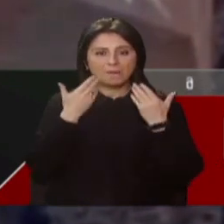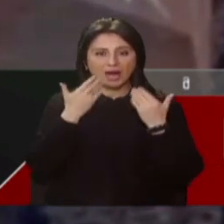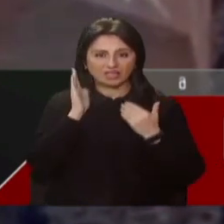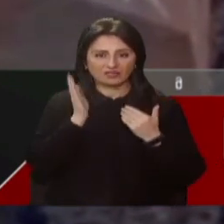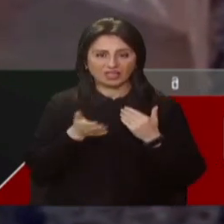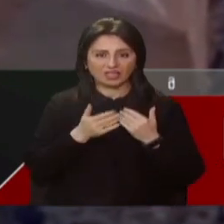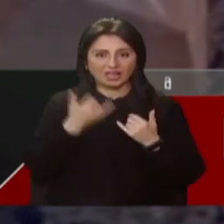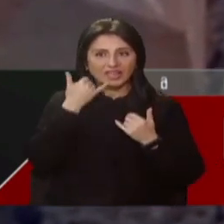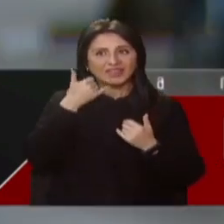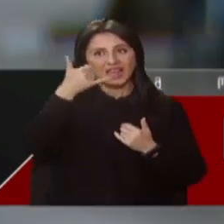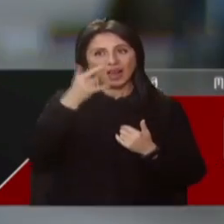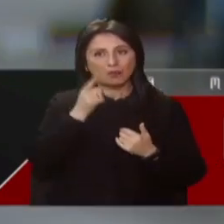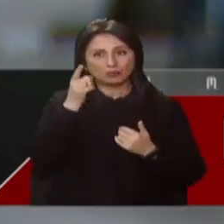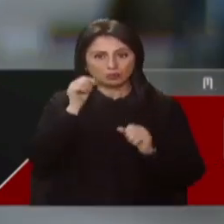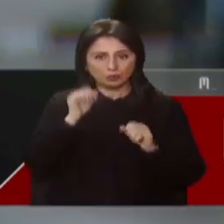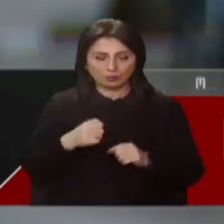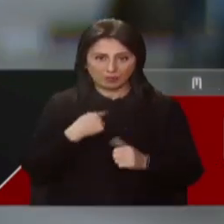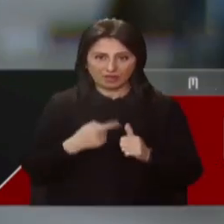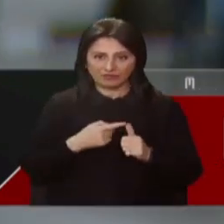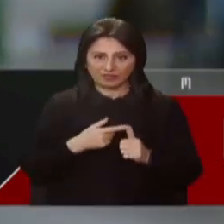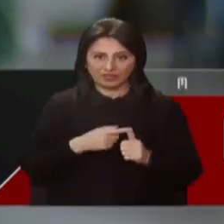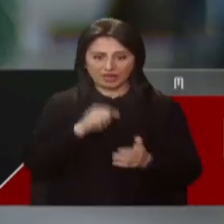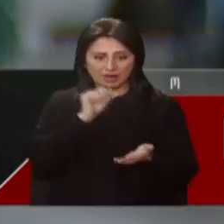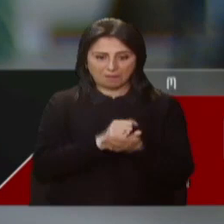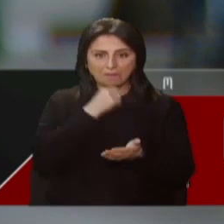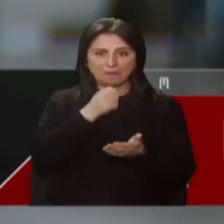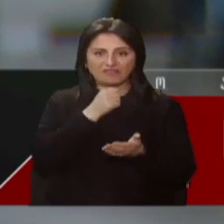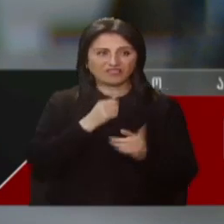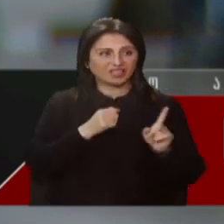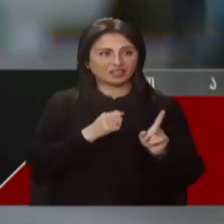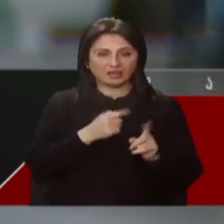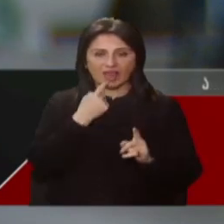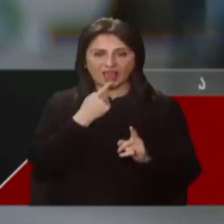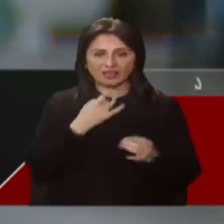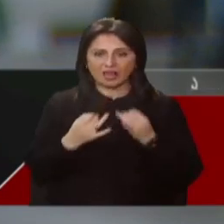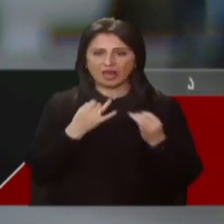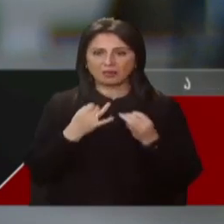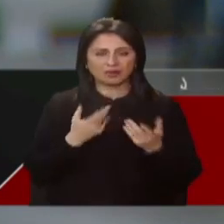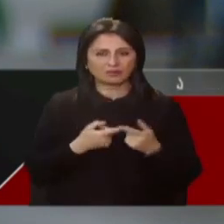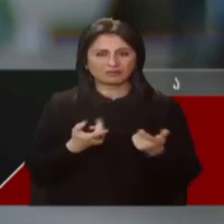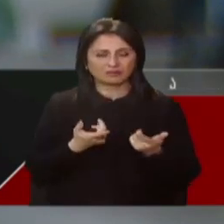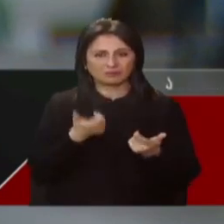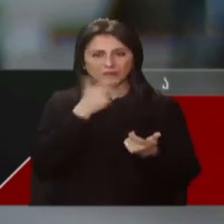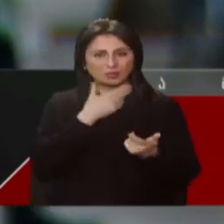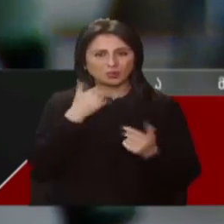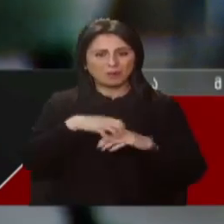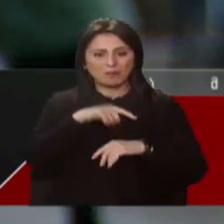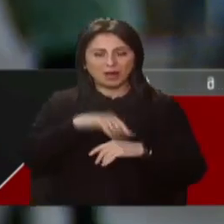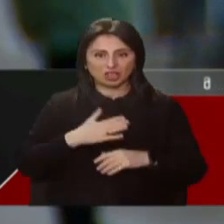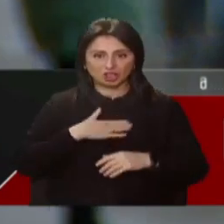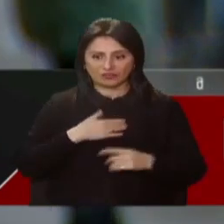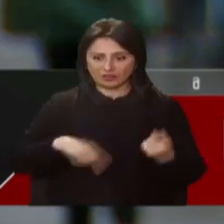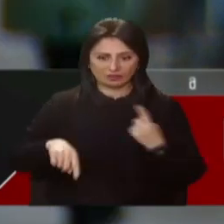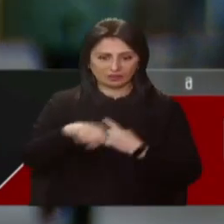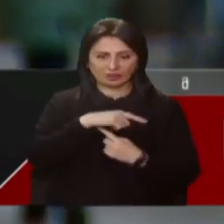იქნებოდა ტელეფონის ზარი. მეც ვთვლი ახლა, რომ დავუშვათ ბრიფინგების ენით საუბარი პარტიაში, სადაც ჩვენ